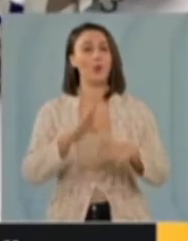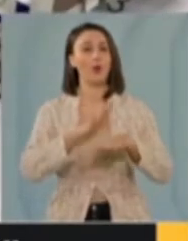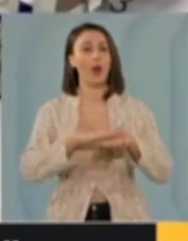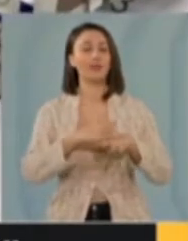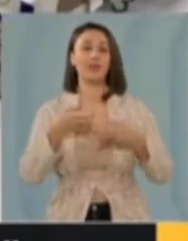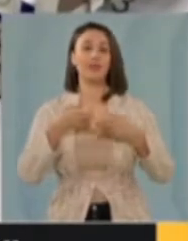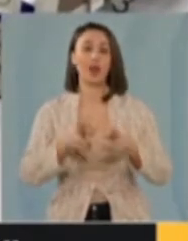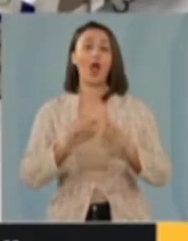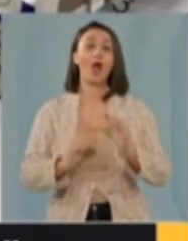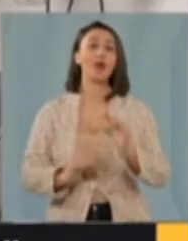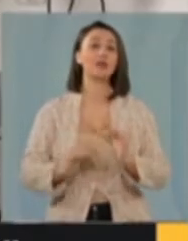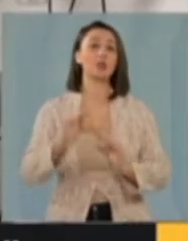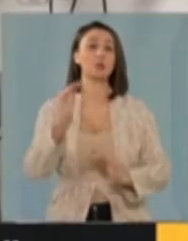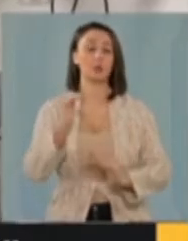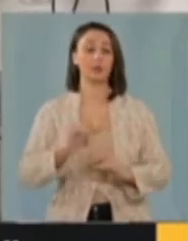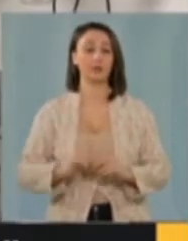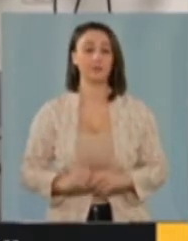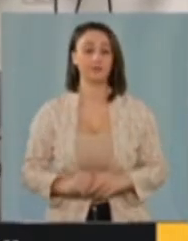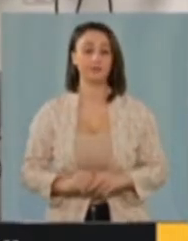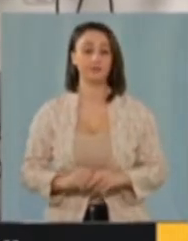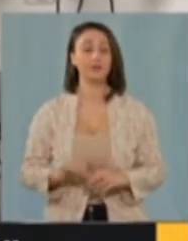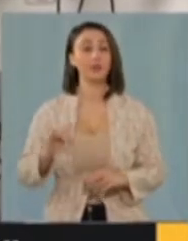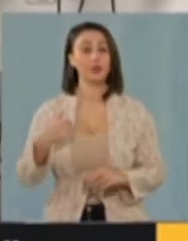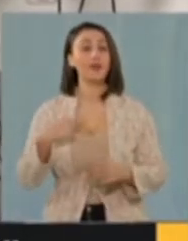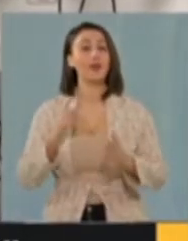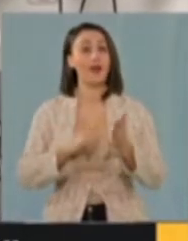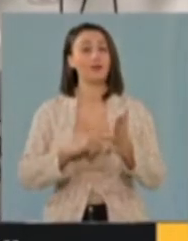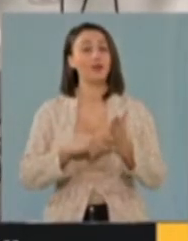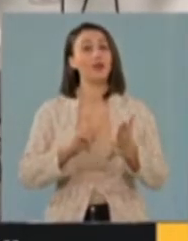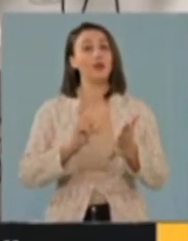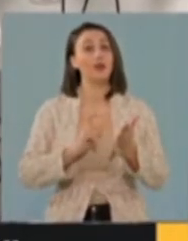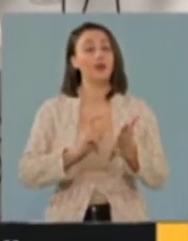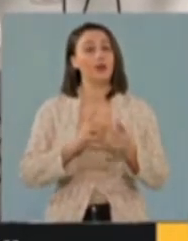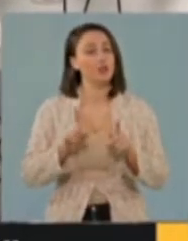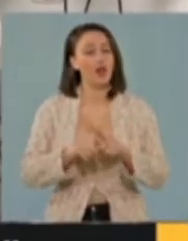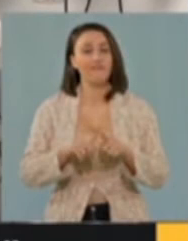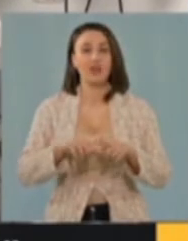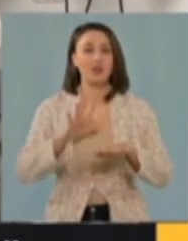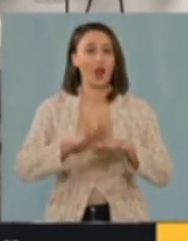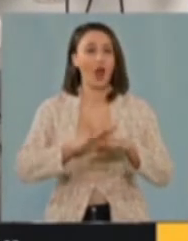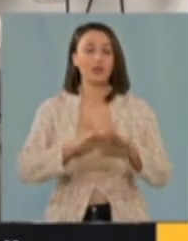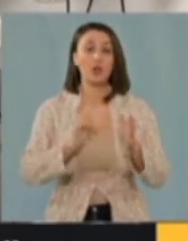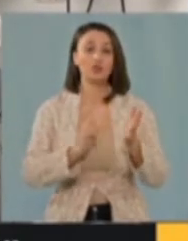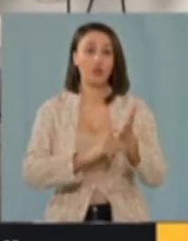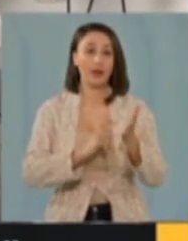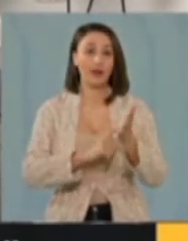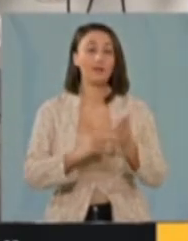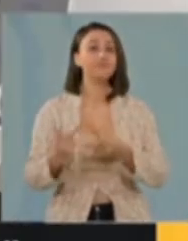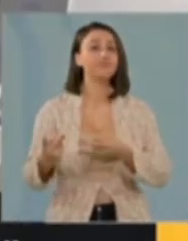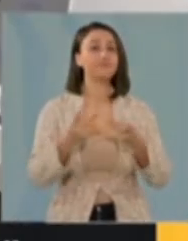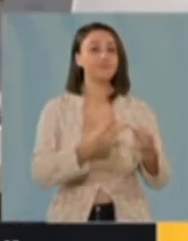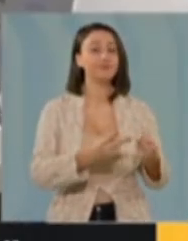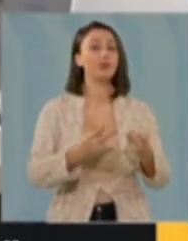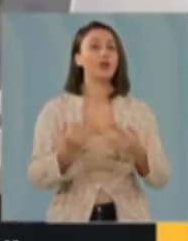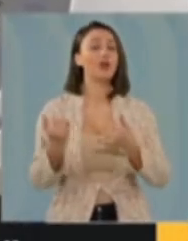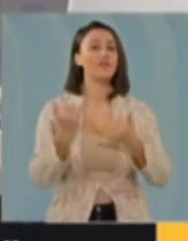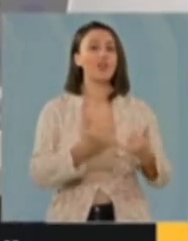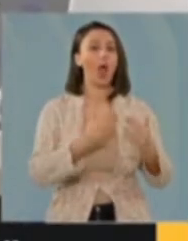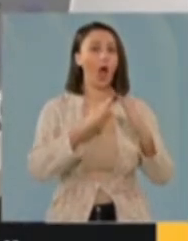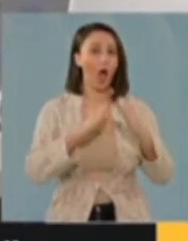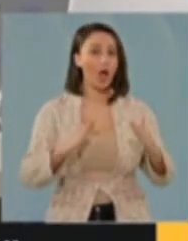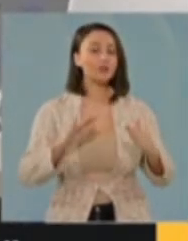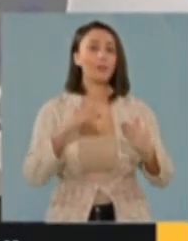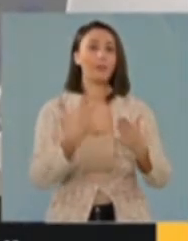internărilor a crescut foarte mult. De altfel, și rata solicitărilor de testare la domiciliu a crescut. Ieri și astăzi avem